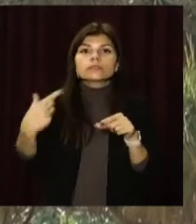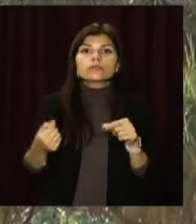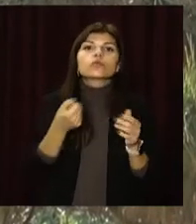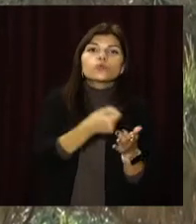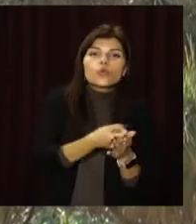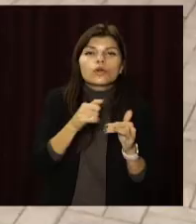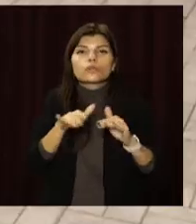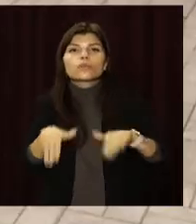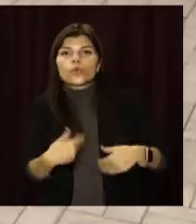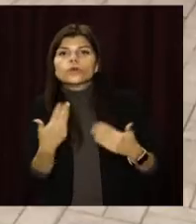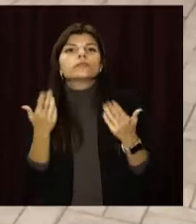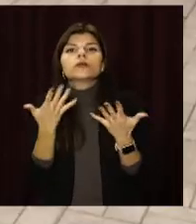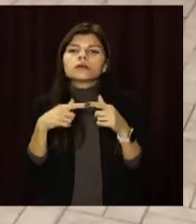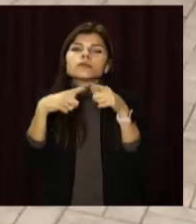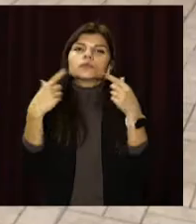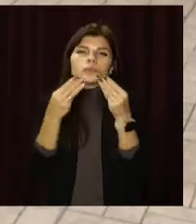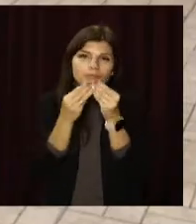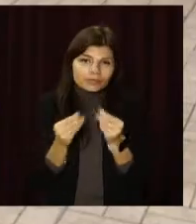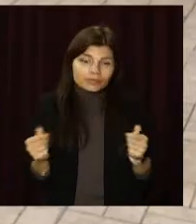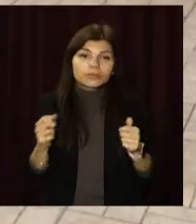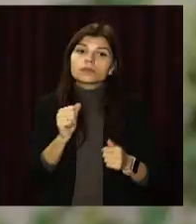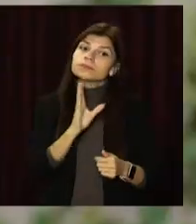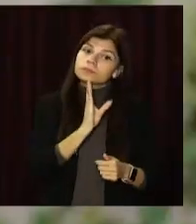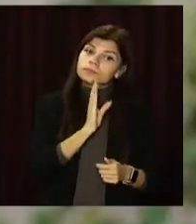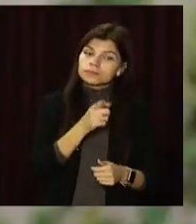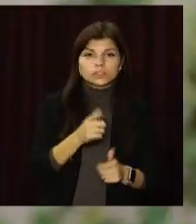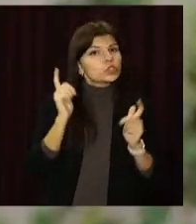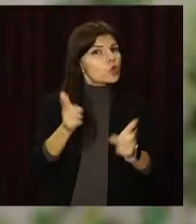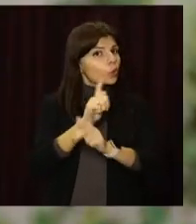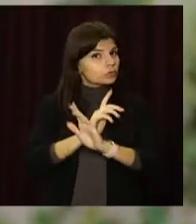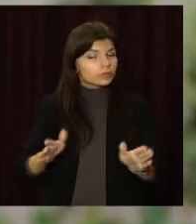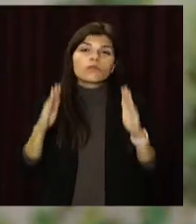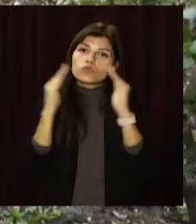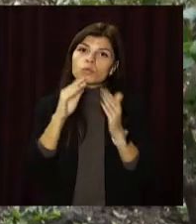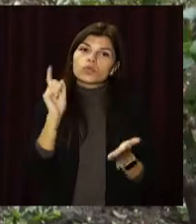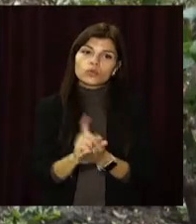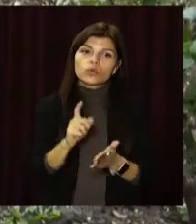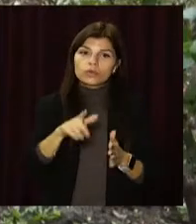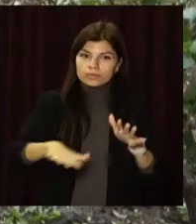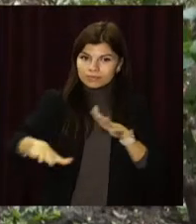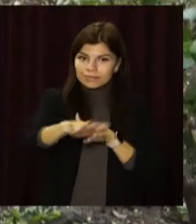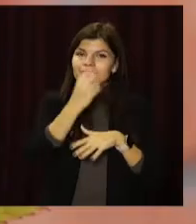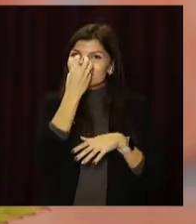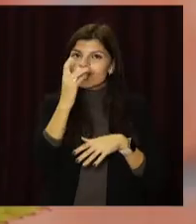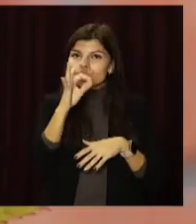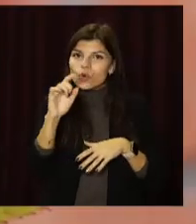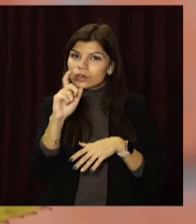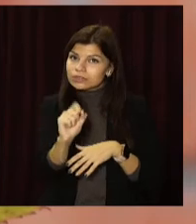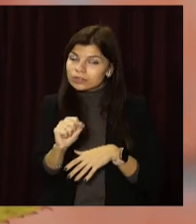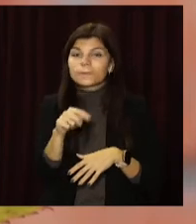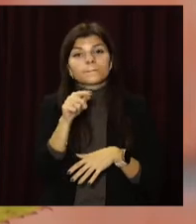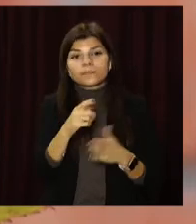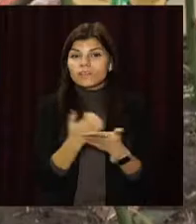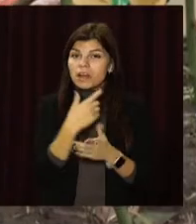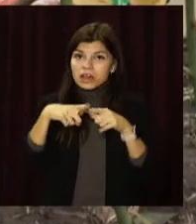до і після. От пані Олена не згодна з позицією В'ячеслава. Вдома має цілу клумбу троян. Переконана,